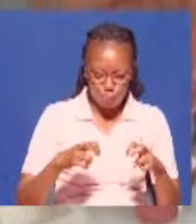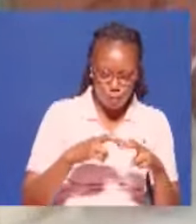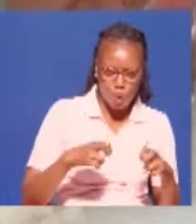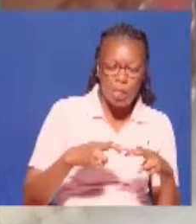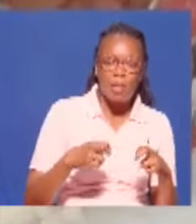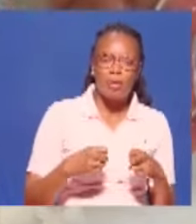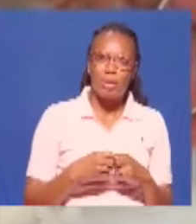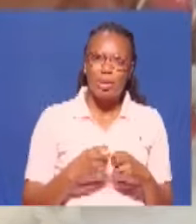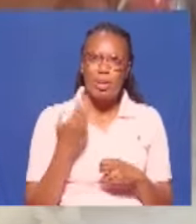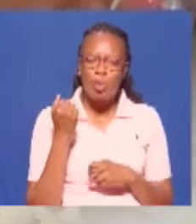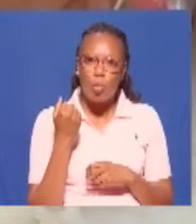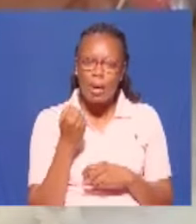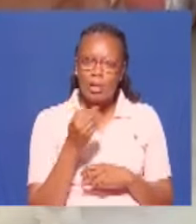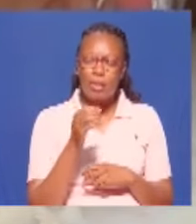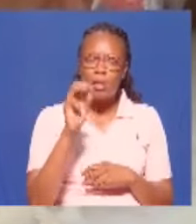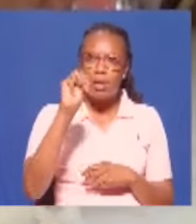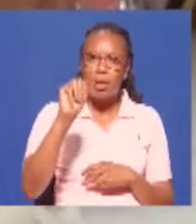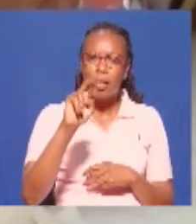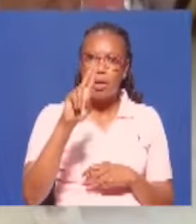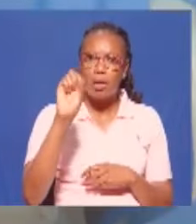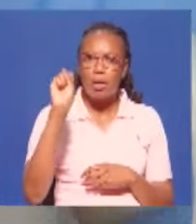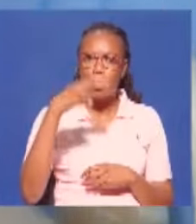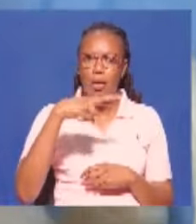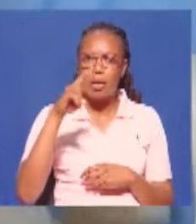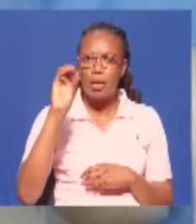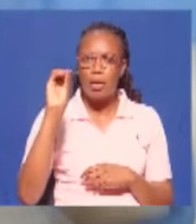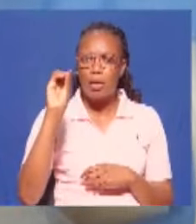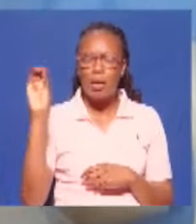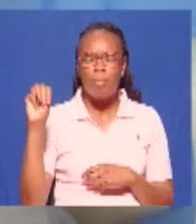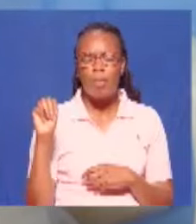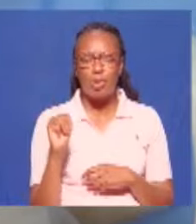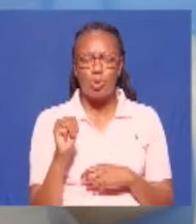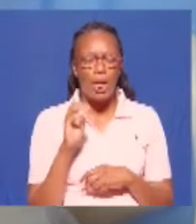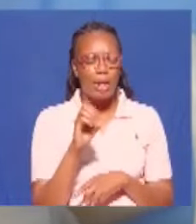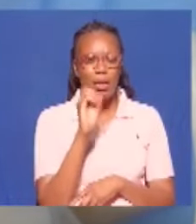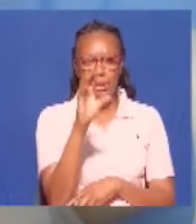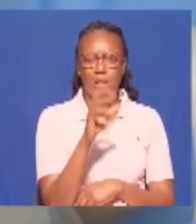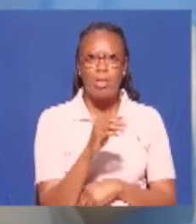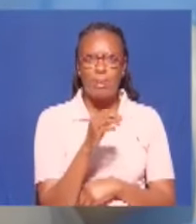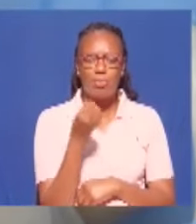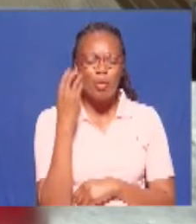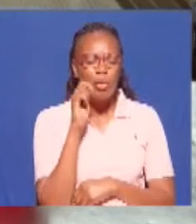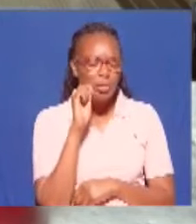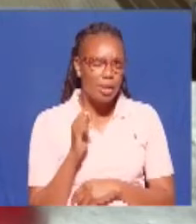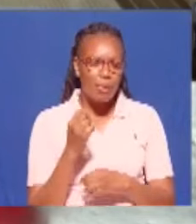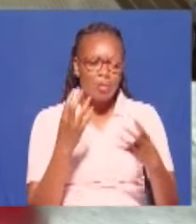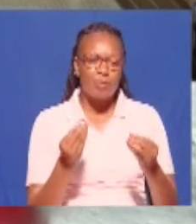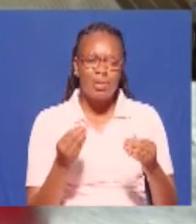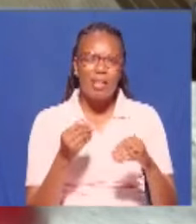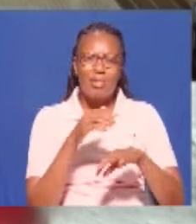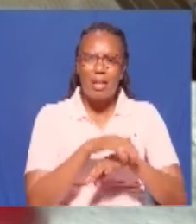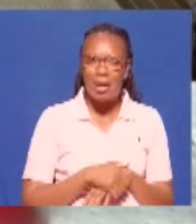uyoga. Mushroom ni expensive and it's rare to find. Unajua nyama, I know, ukitoka hapa nje